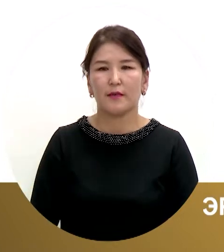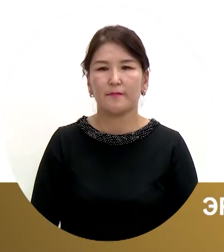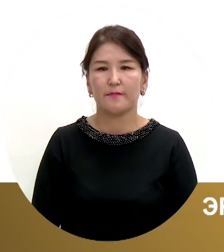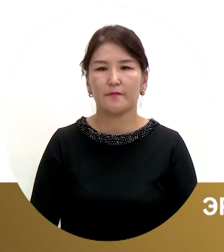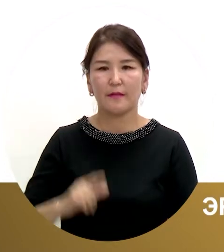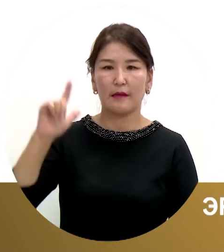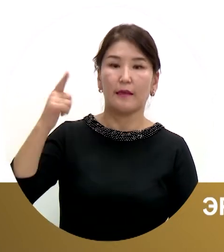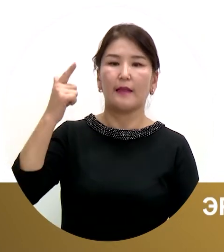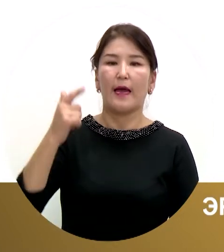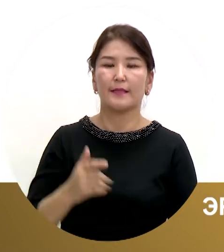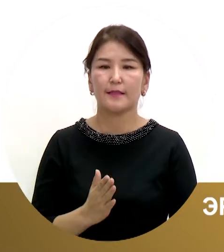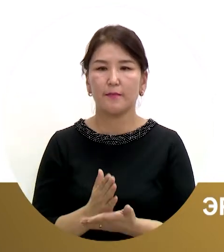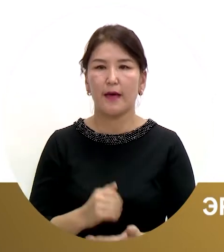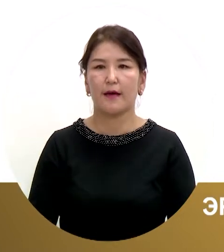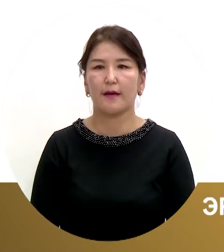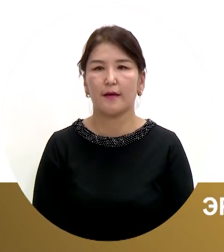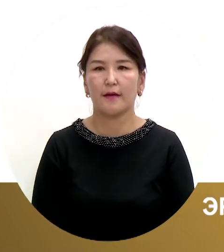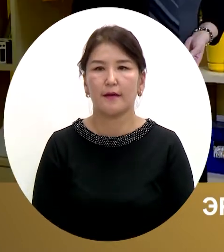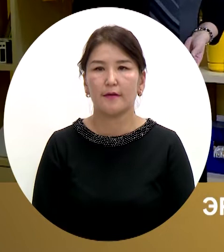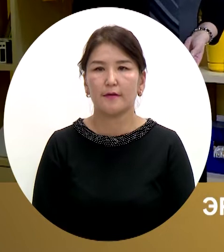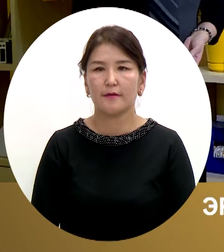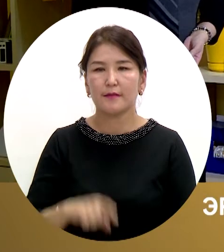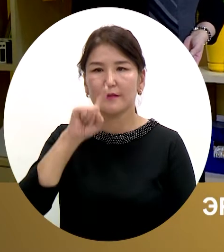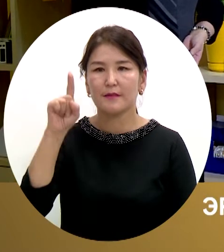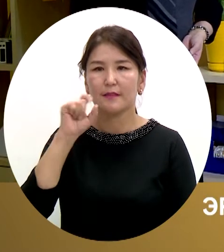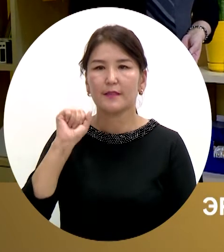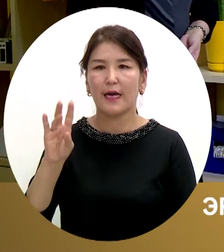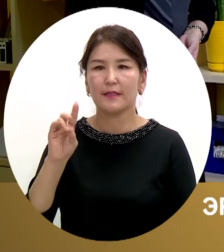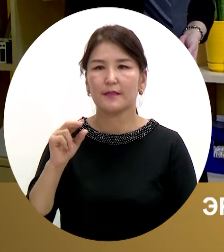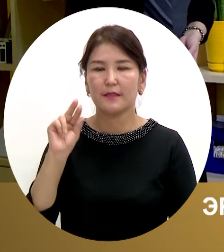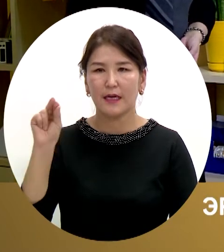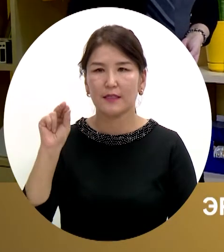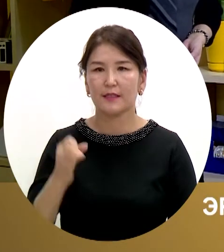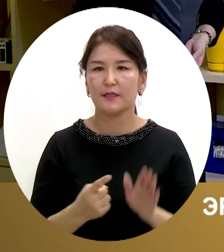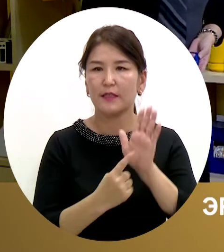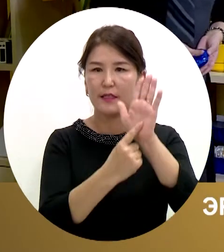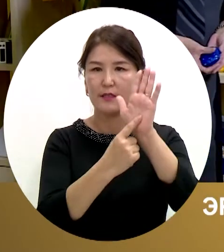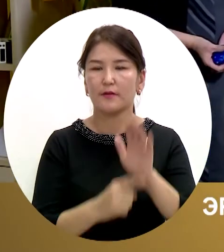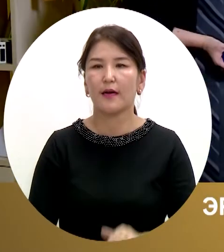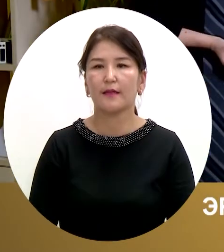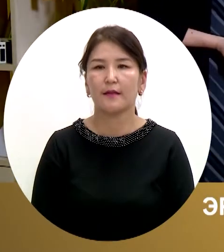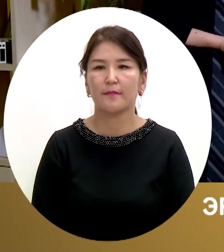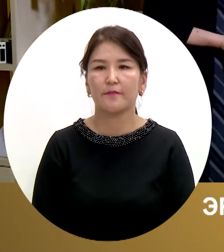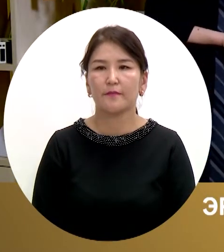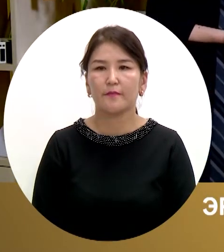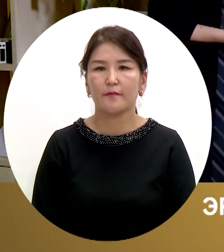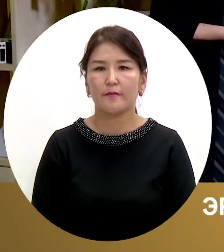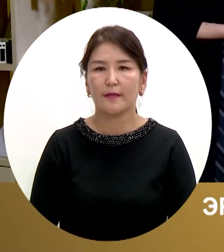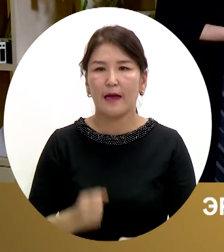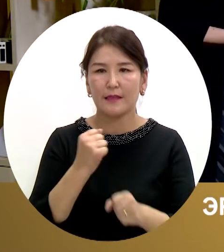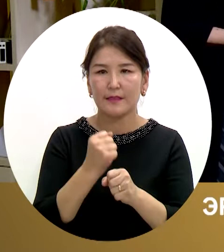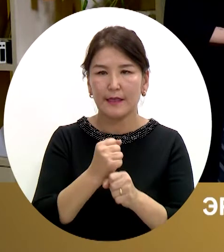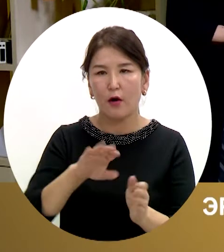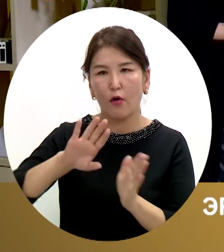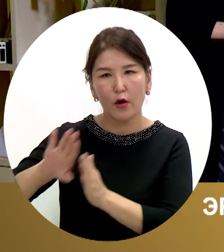өөртөө эргэлзэх зэрэг нь сэтгэл зүйд гарч байгаа илрэл юм аа. За мөн зан үйлд гарч байгаа илэрч байгаа шинж тэмдгүүд гэвэл аливаа